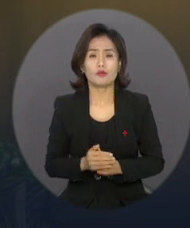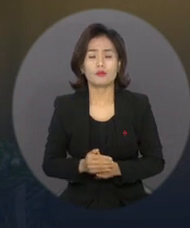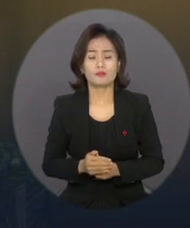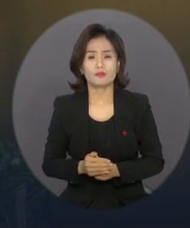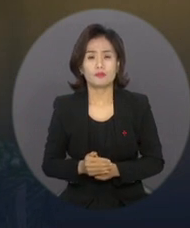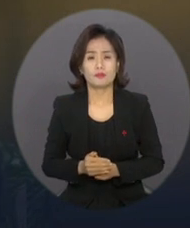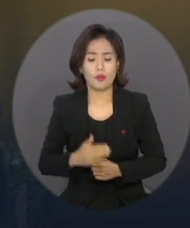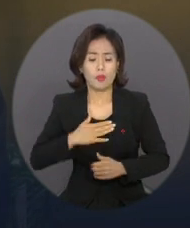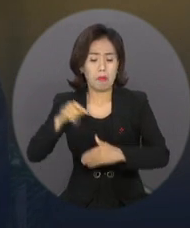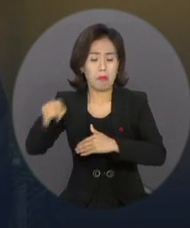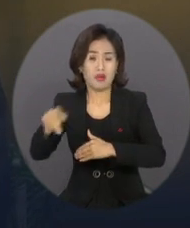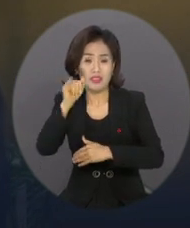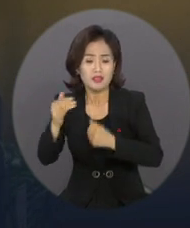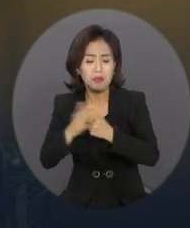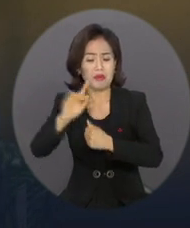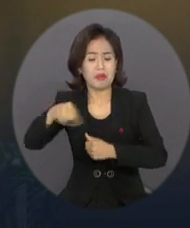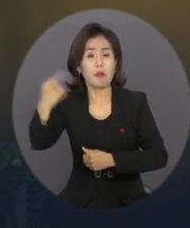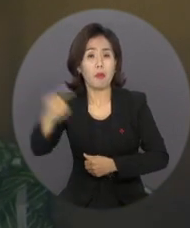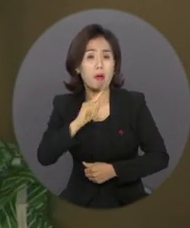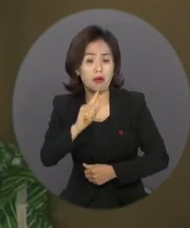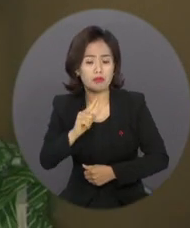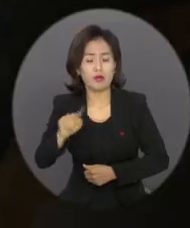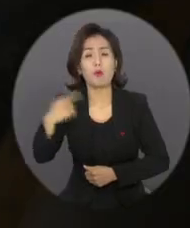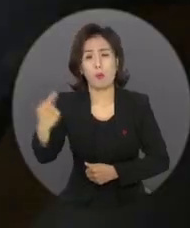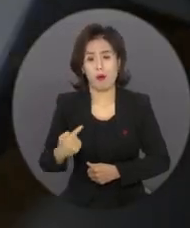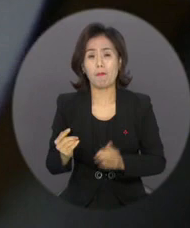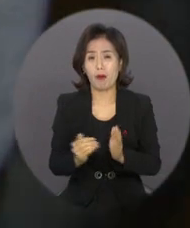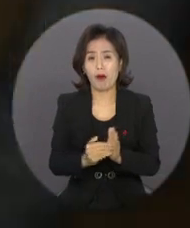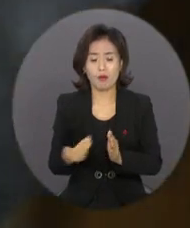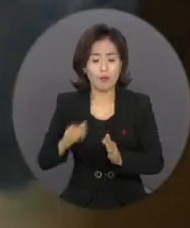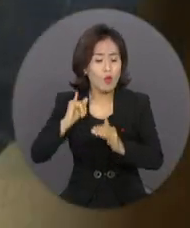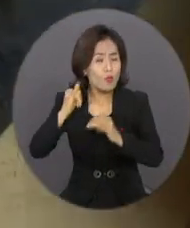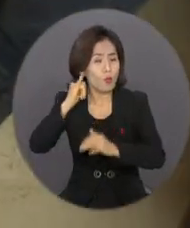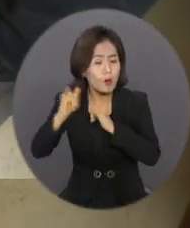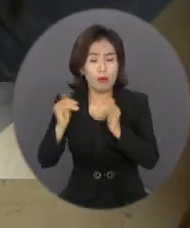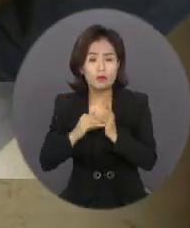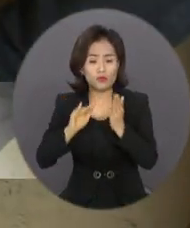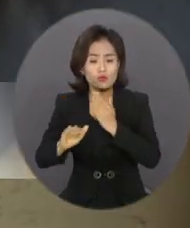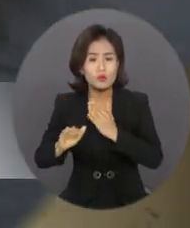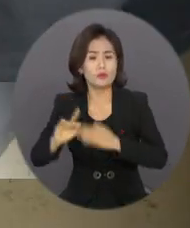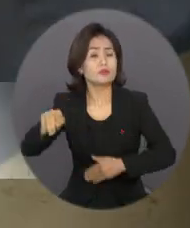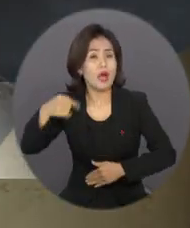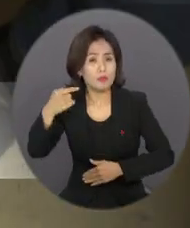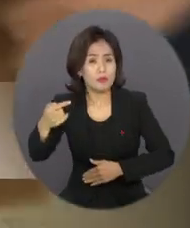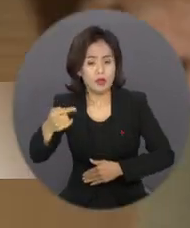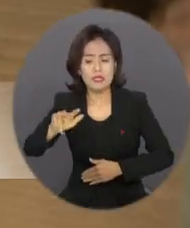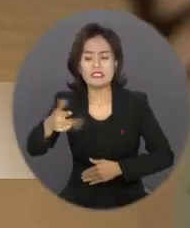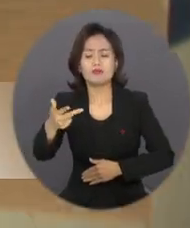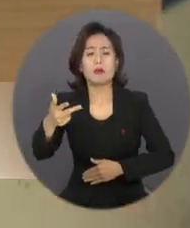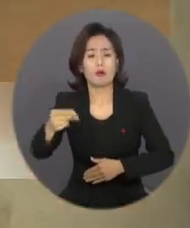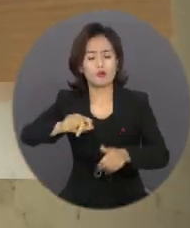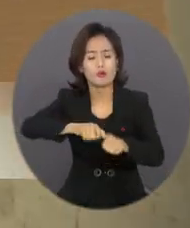근데 나가 바깥에 나왔을 때 그 다음날 어렵게 그 다음날 왔더라고요 그런데 통화 하루 뒤 700만원의 위약금 폭탄을